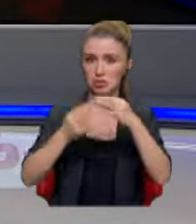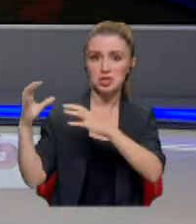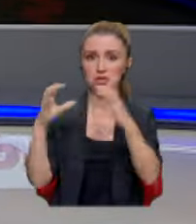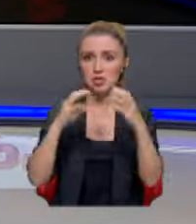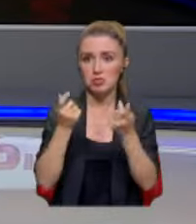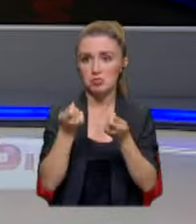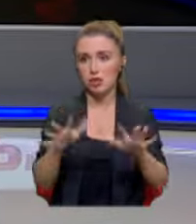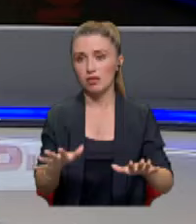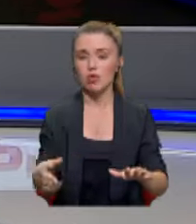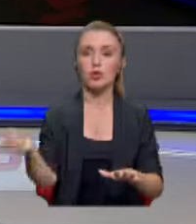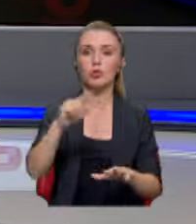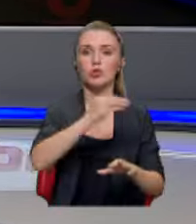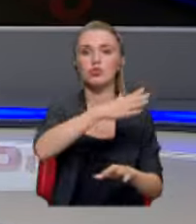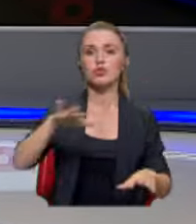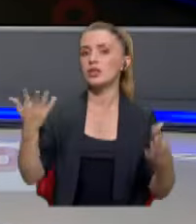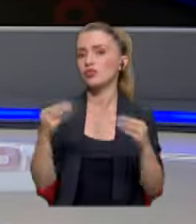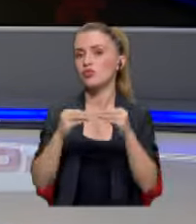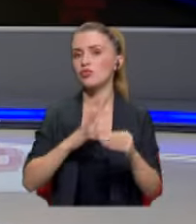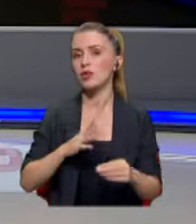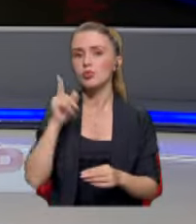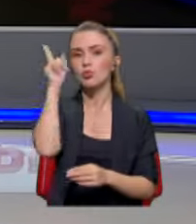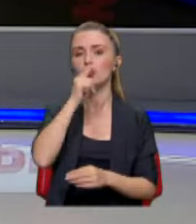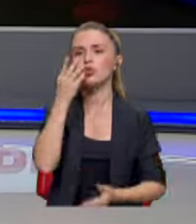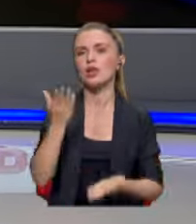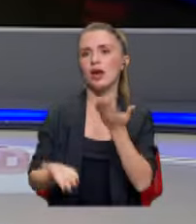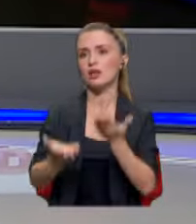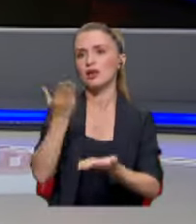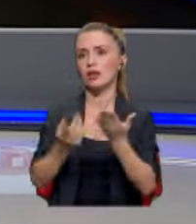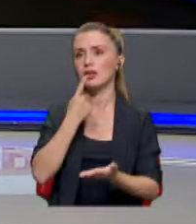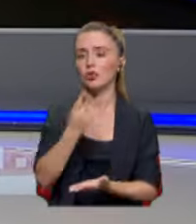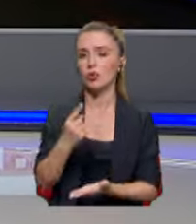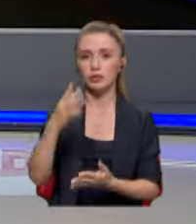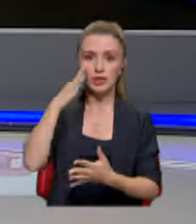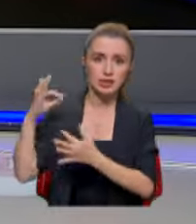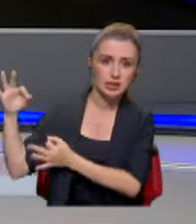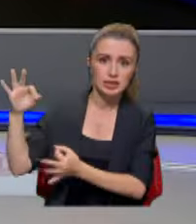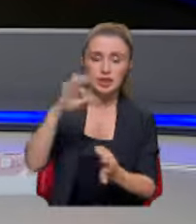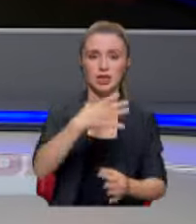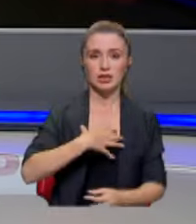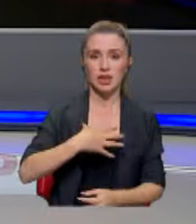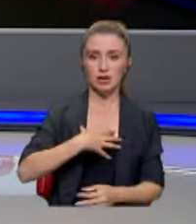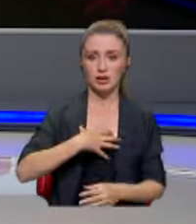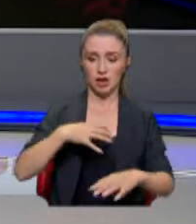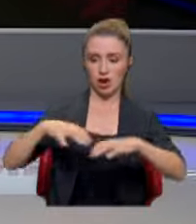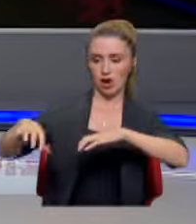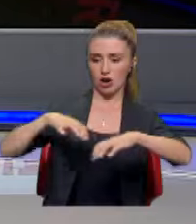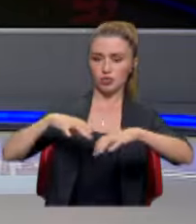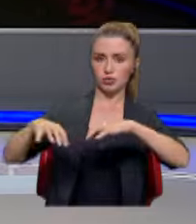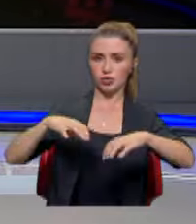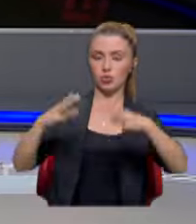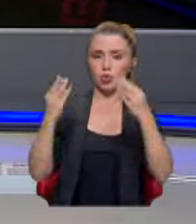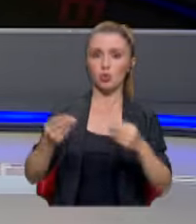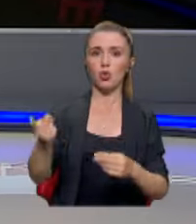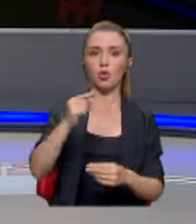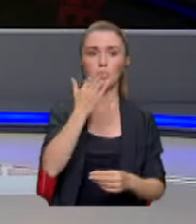bedava. Şimdi diğer çocukların ne günahı var? O yüzden adalet dedim. Yani insanlar kendilerini üvey evlat gibi hissediyorlar diğer